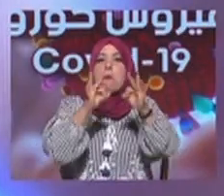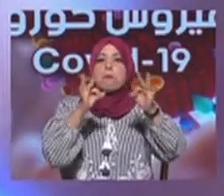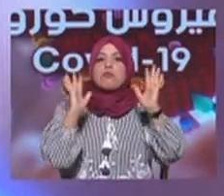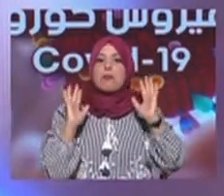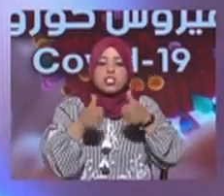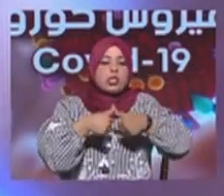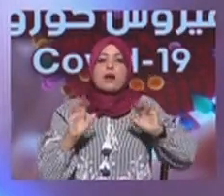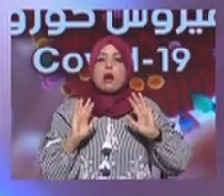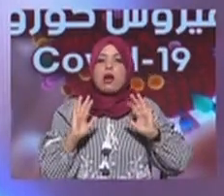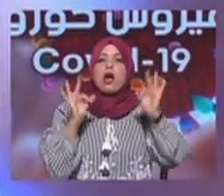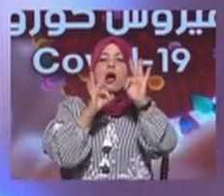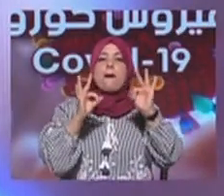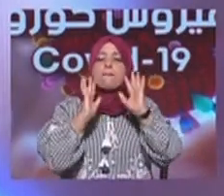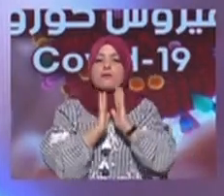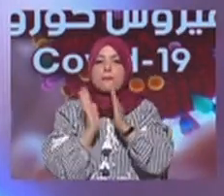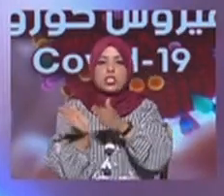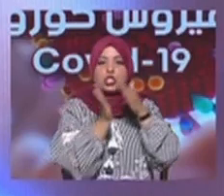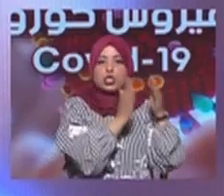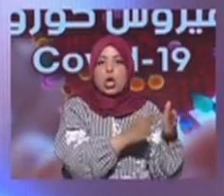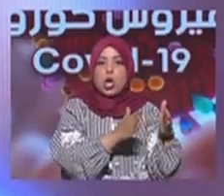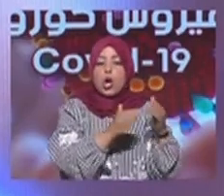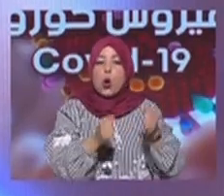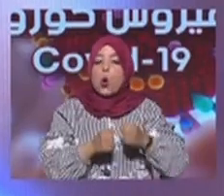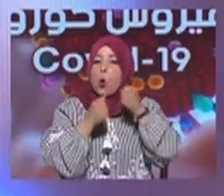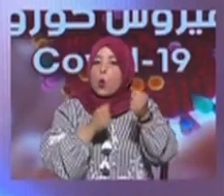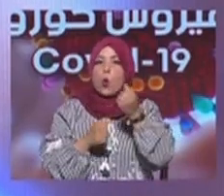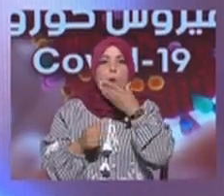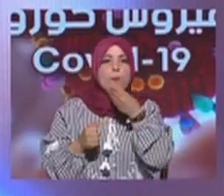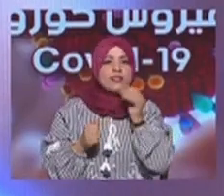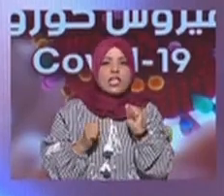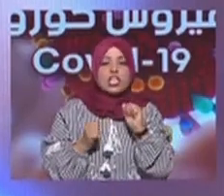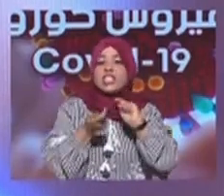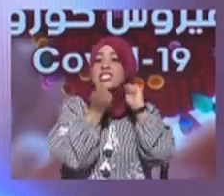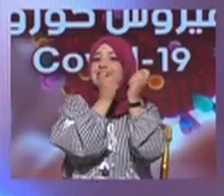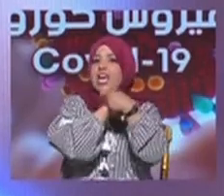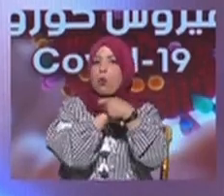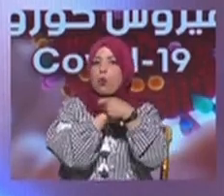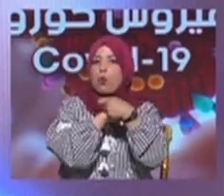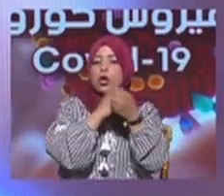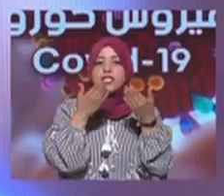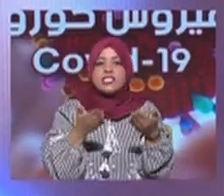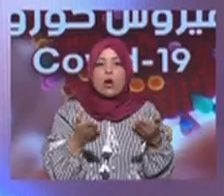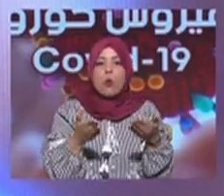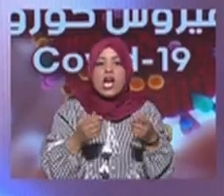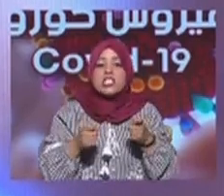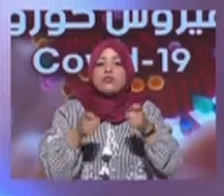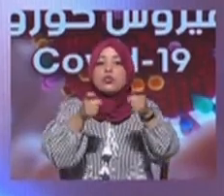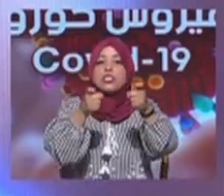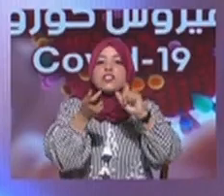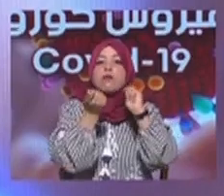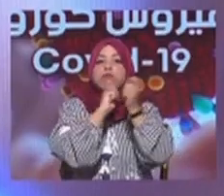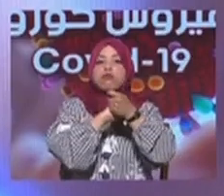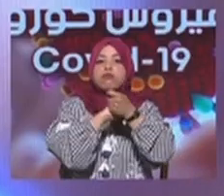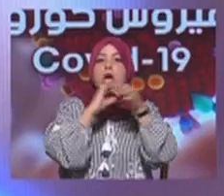لازم نفطنوا بكري باش اذا كان يتحول هو وتولي لي جين اللي نستعملوا فيهم توا بوغ لا بي سي ار يوليو ما